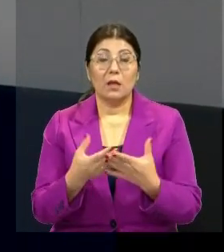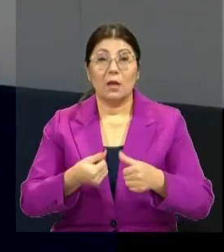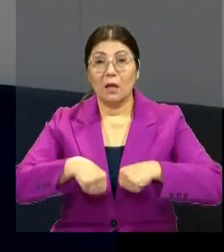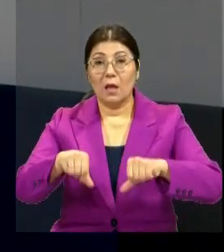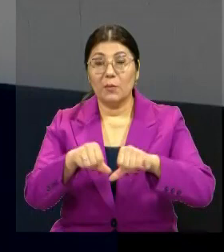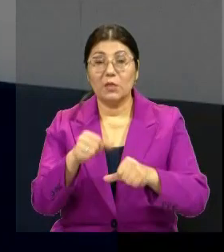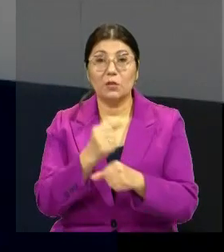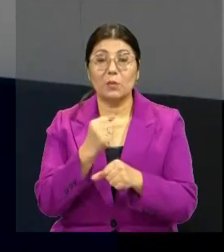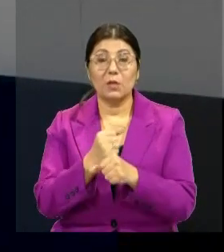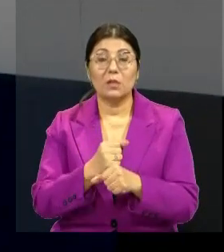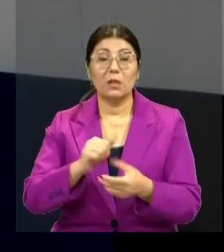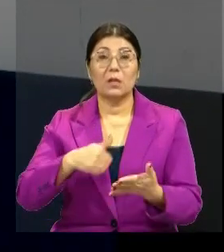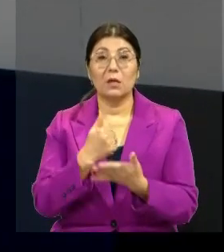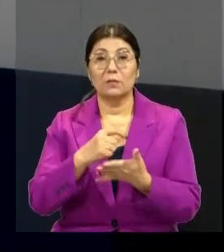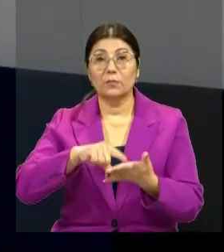негізгі мақсаты